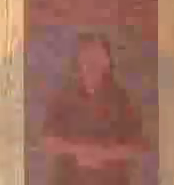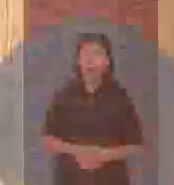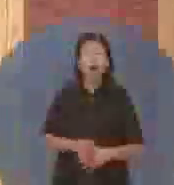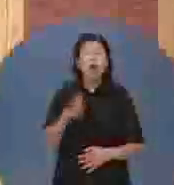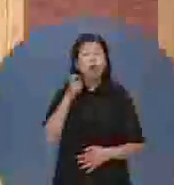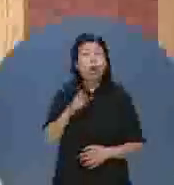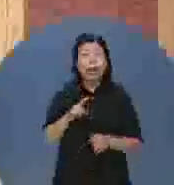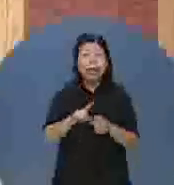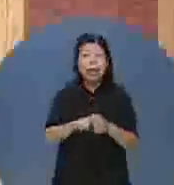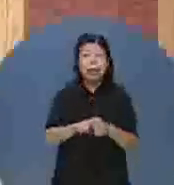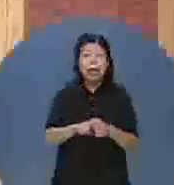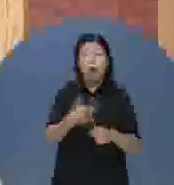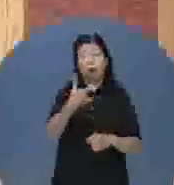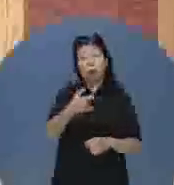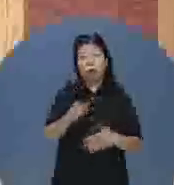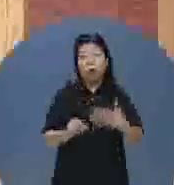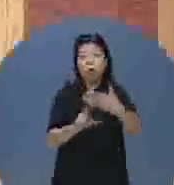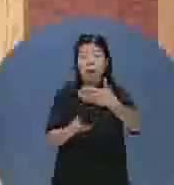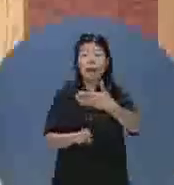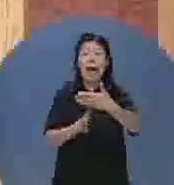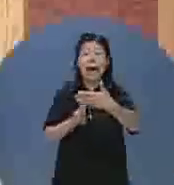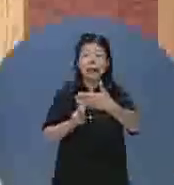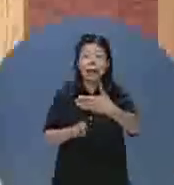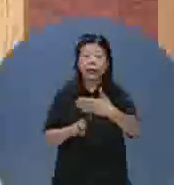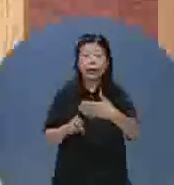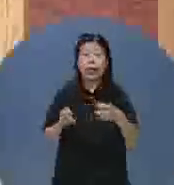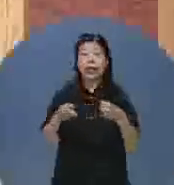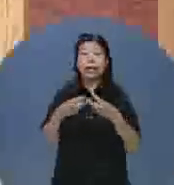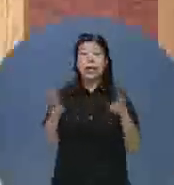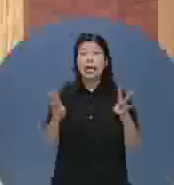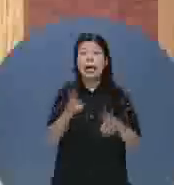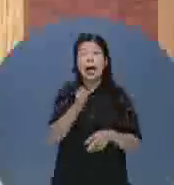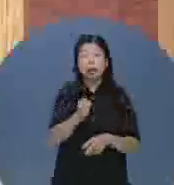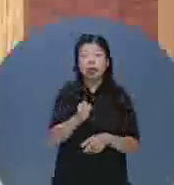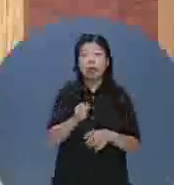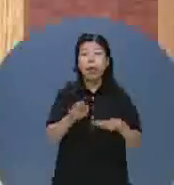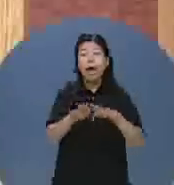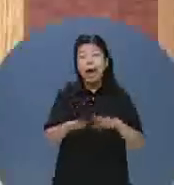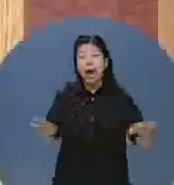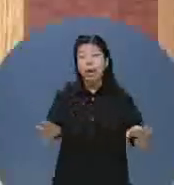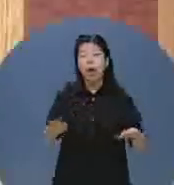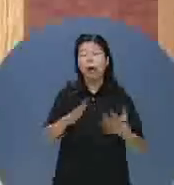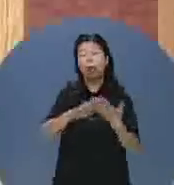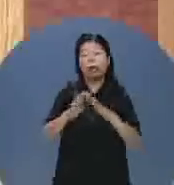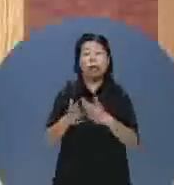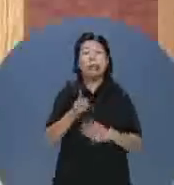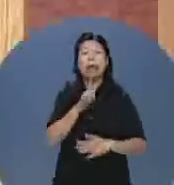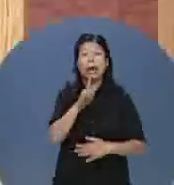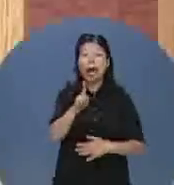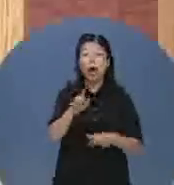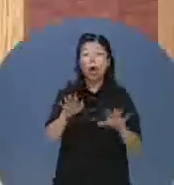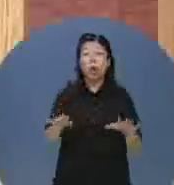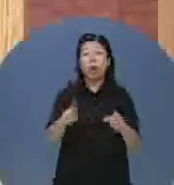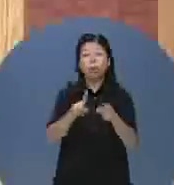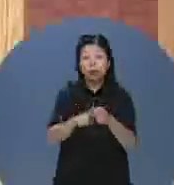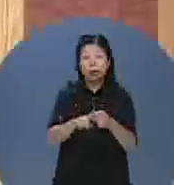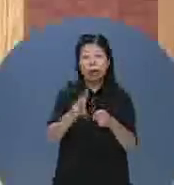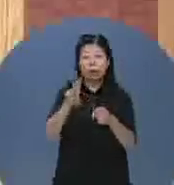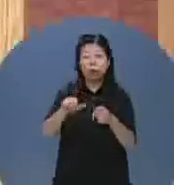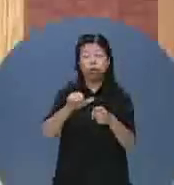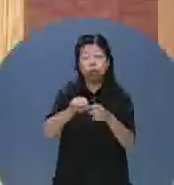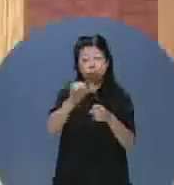昭和60年9月20日に比較平和都市宣言を行い、今年で25年を迎える生駒